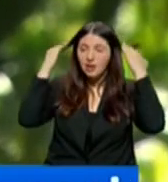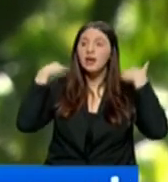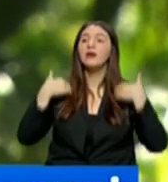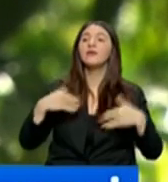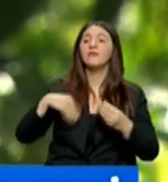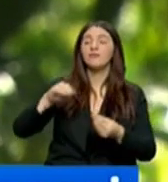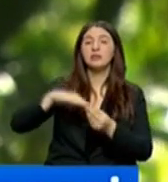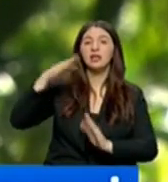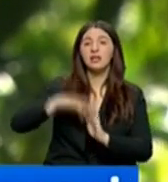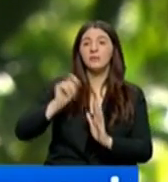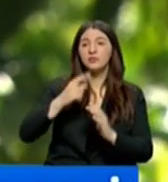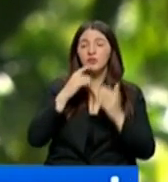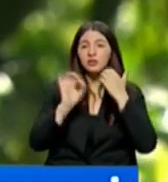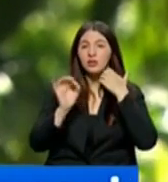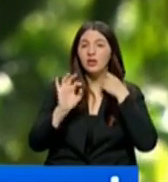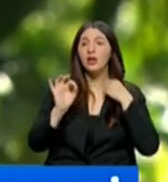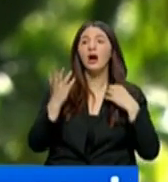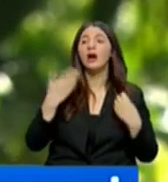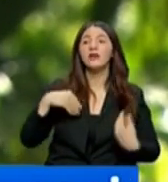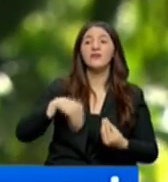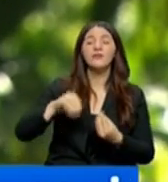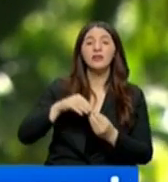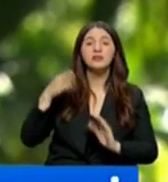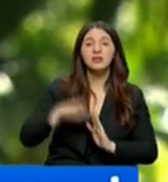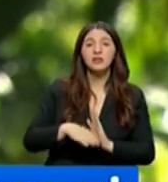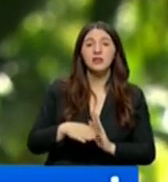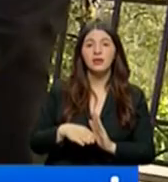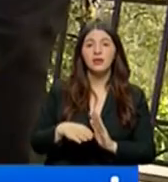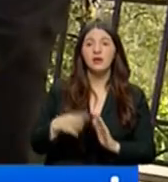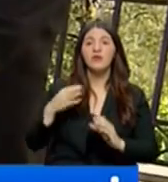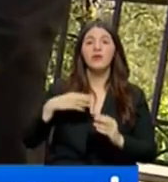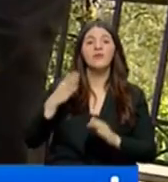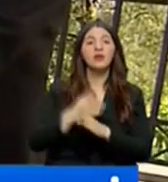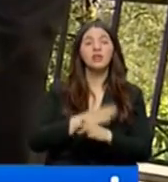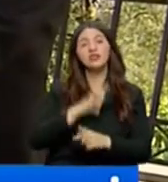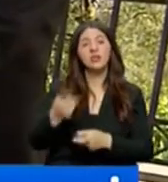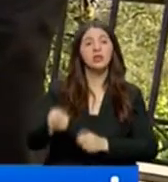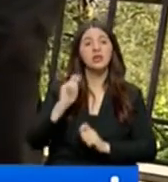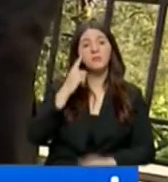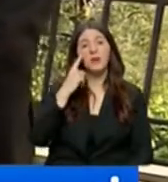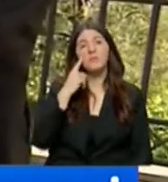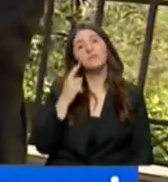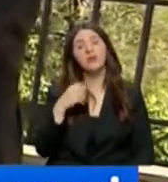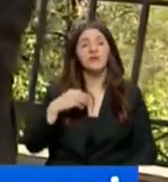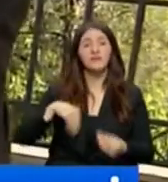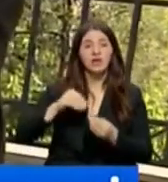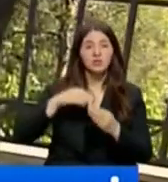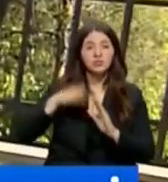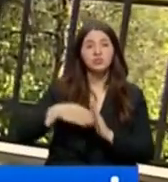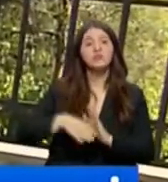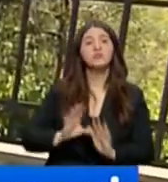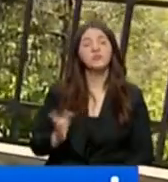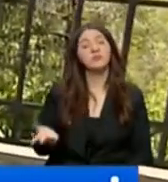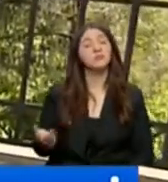faizi indirdik diyor değil mi? Evet. Hangi faiz indi? Vatandaş gitsin kredi çeksin bakayım. Faiz inmiş mi inmemiş mi görsün.